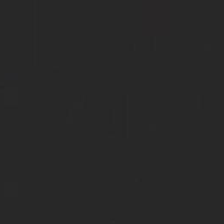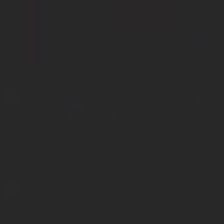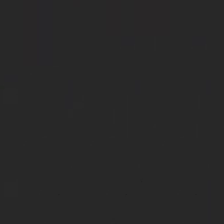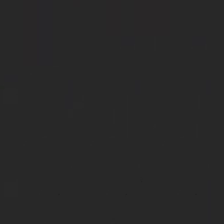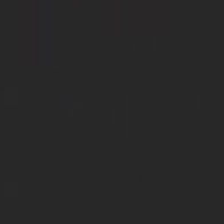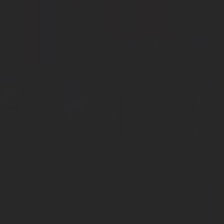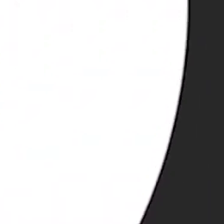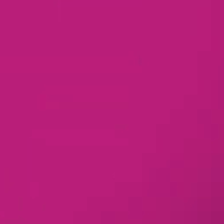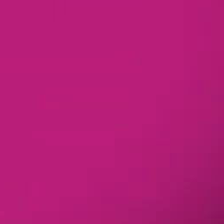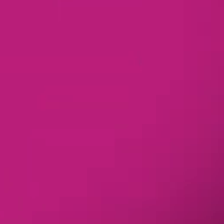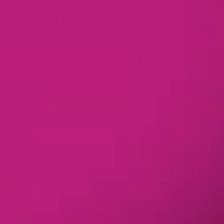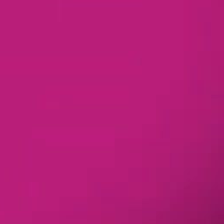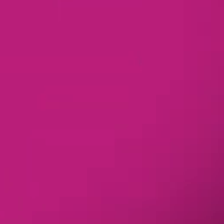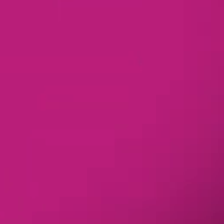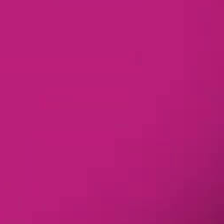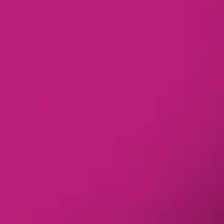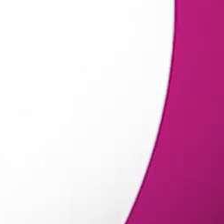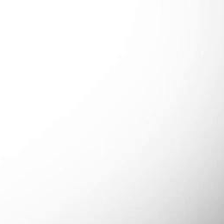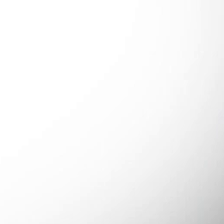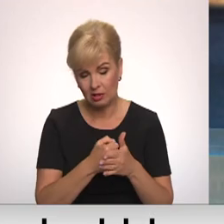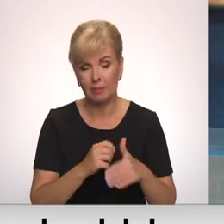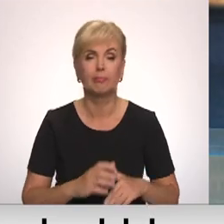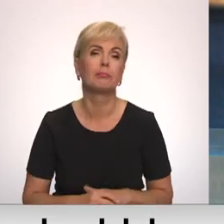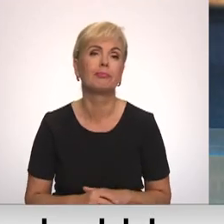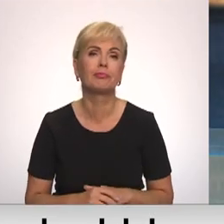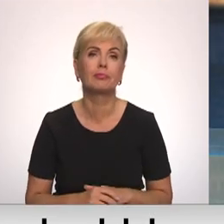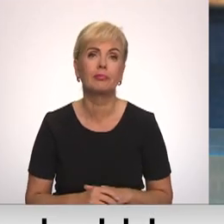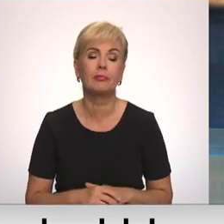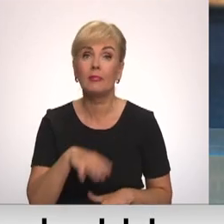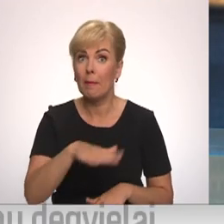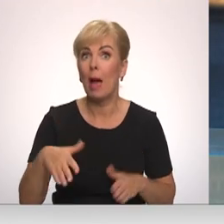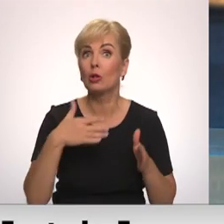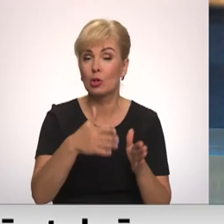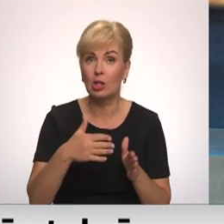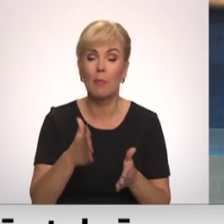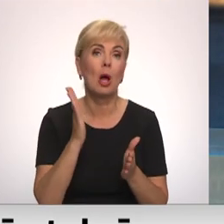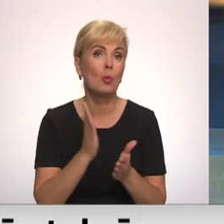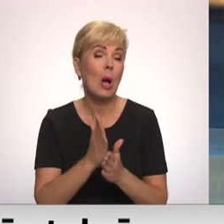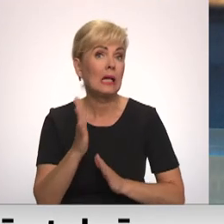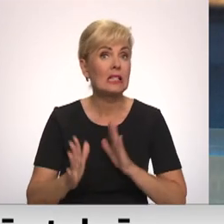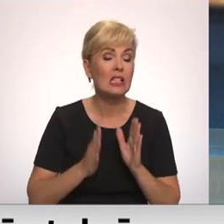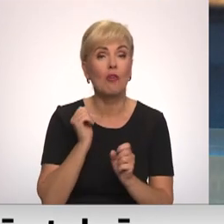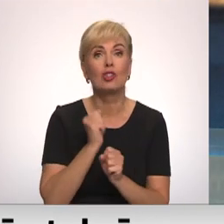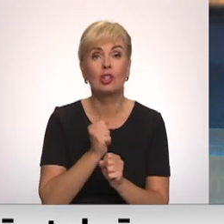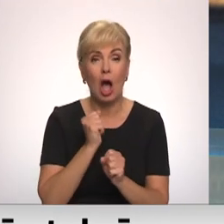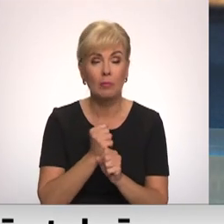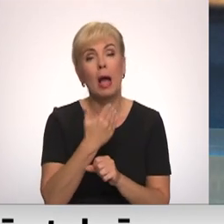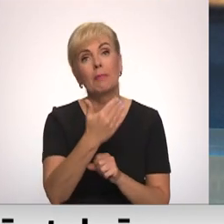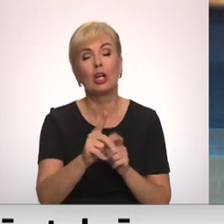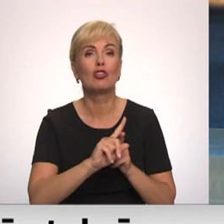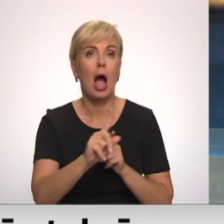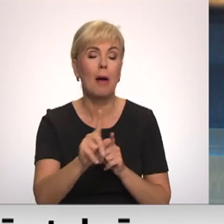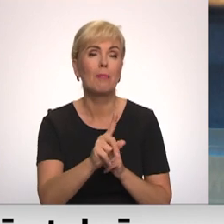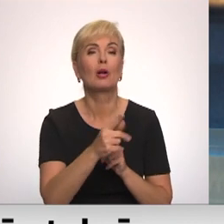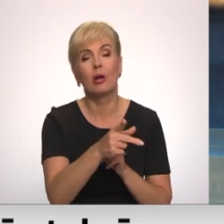Re, viss ēters ir te! Bērnu slimnīcā norit sagatavošanās darbi vērienīgai ambulatorā